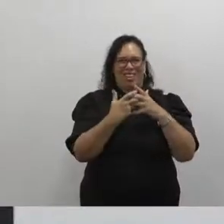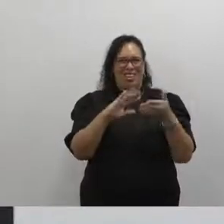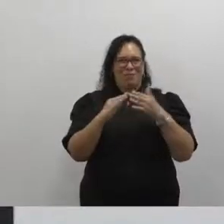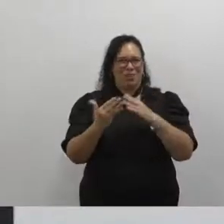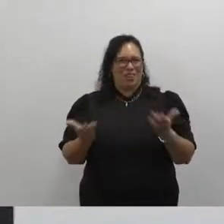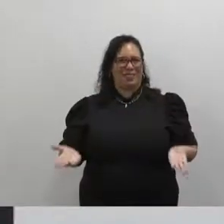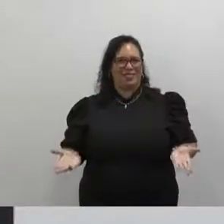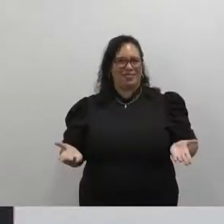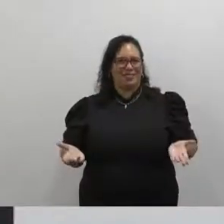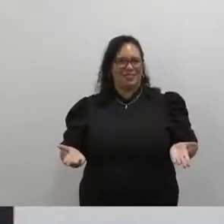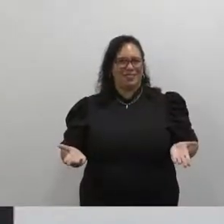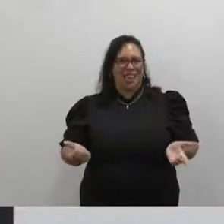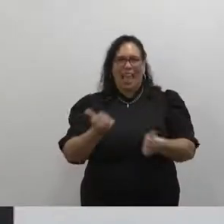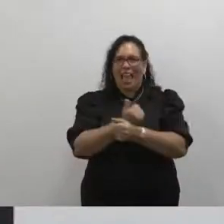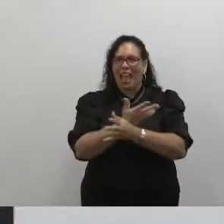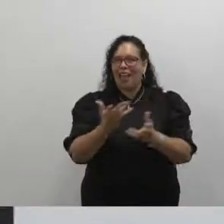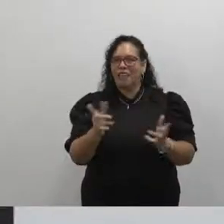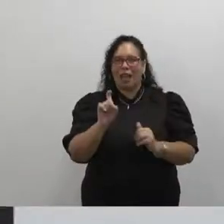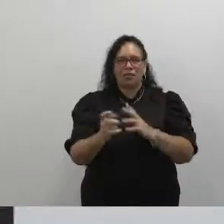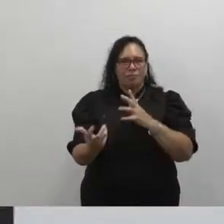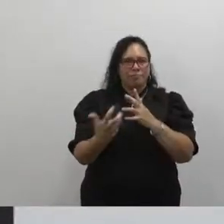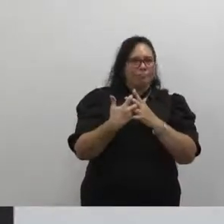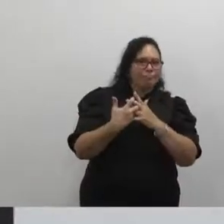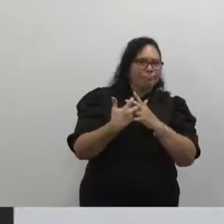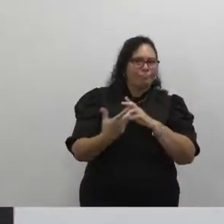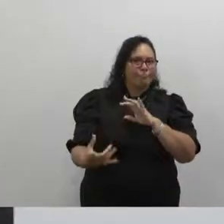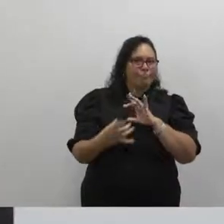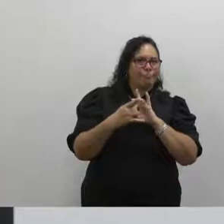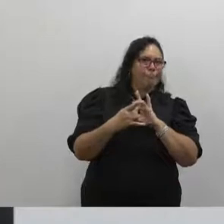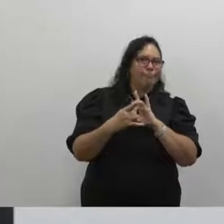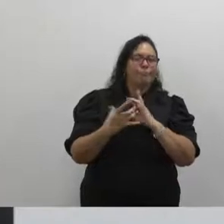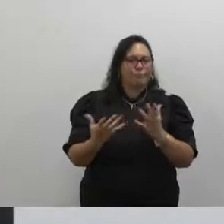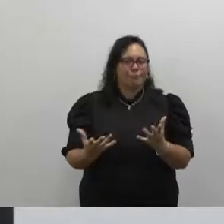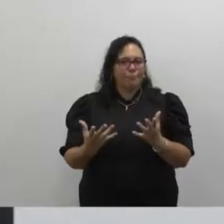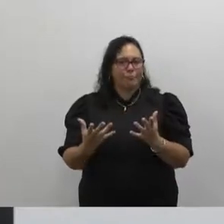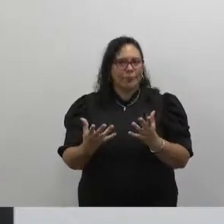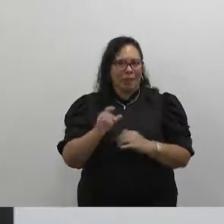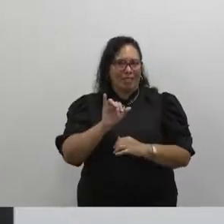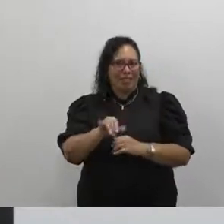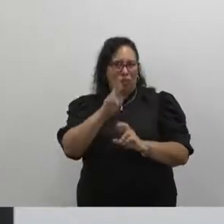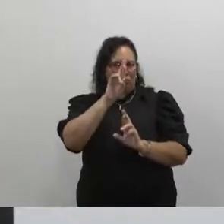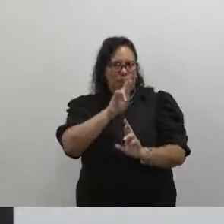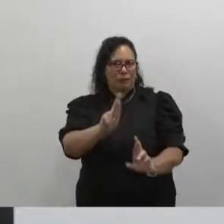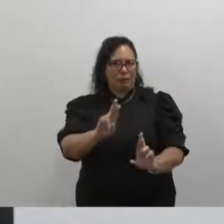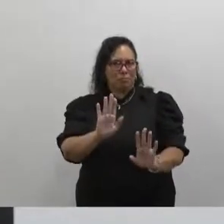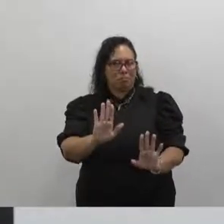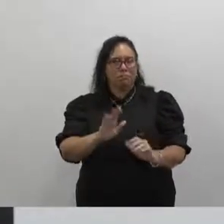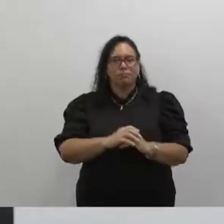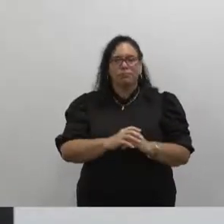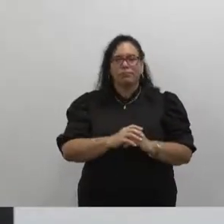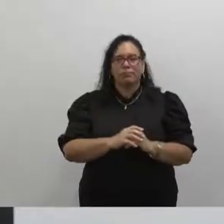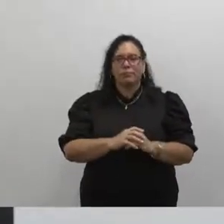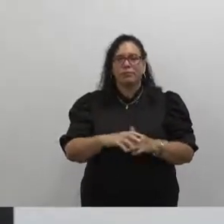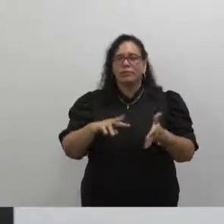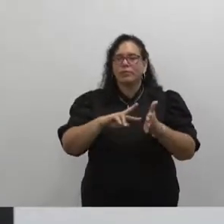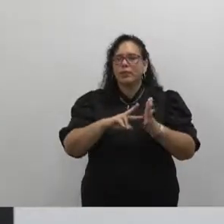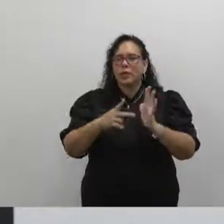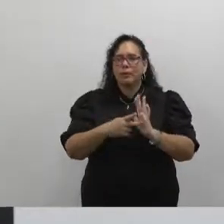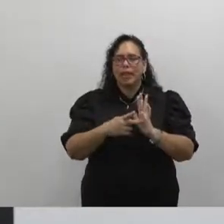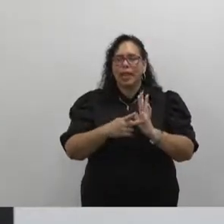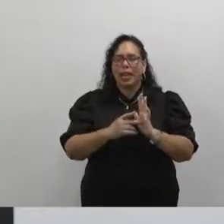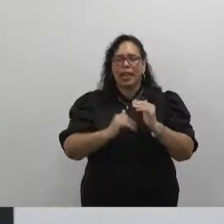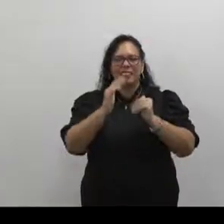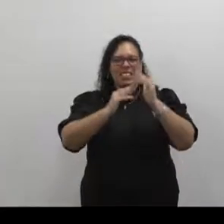cú tại âm bí ca sang song xả lá riêng đại chỉ xả lá riêng bạn này ta riêng chom xả lá riêng nhàng mấy cứ thả ở việc xong xa rộp chỉ cần